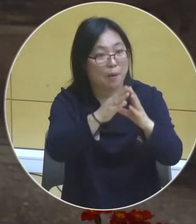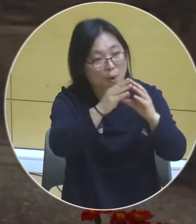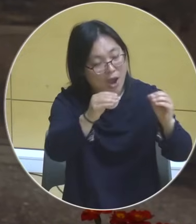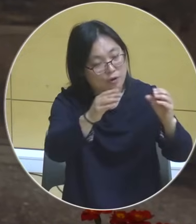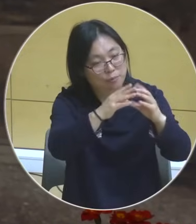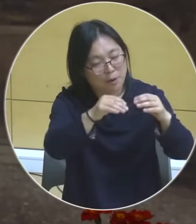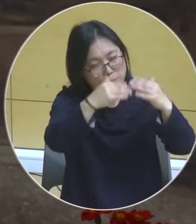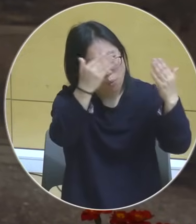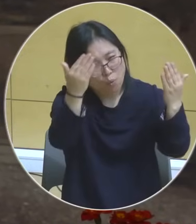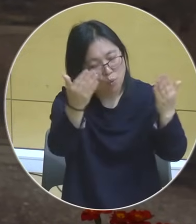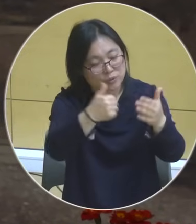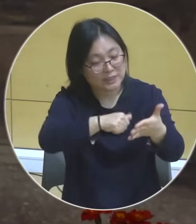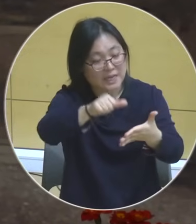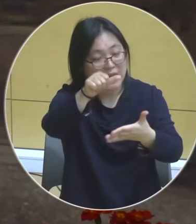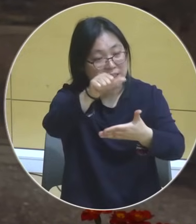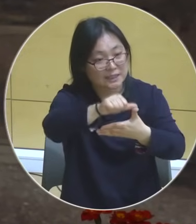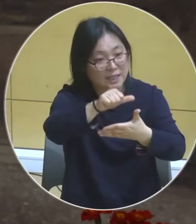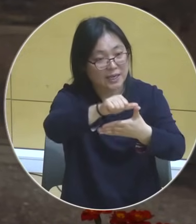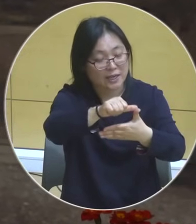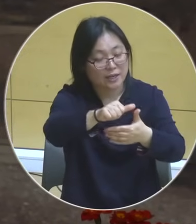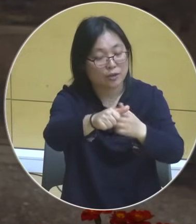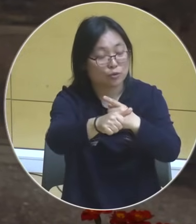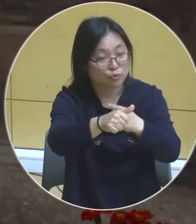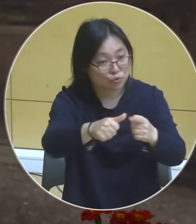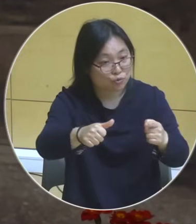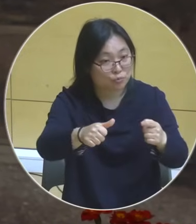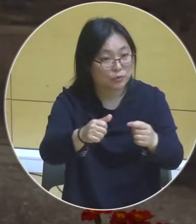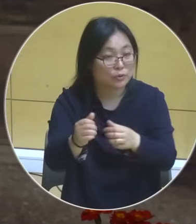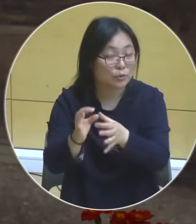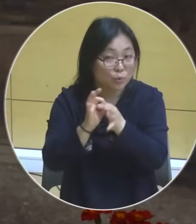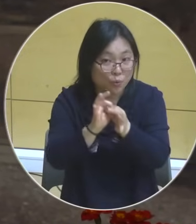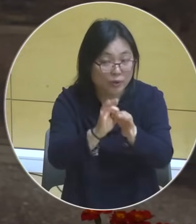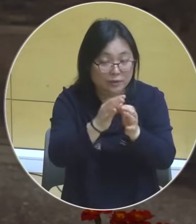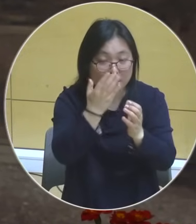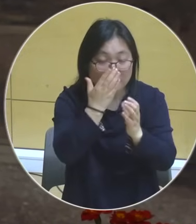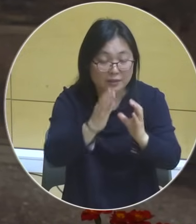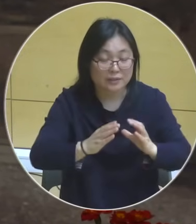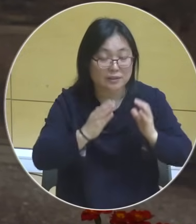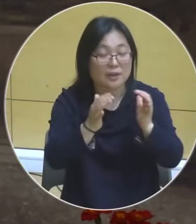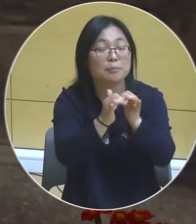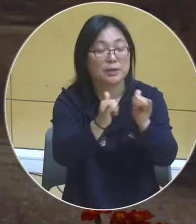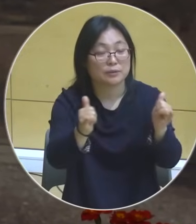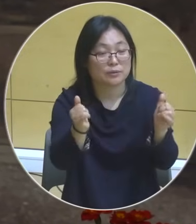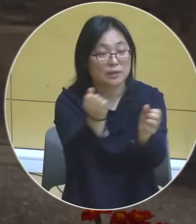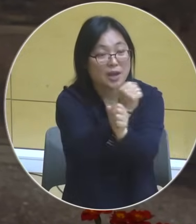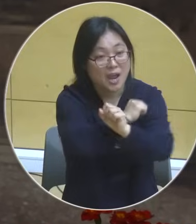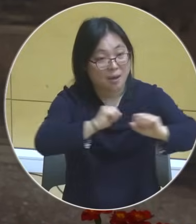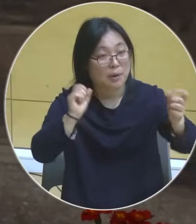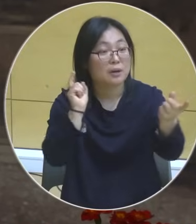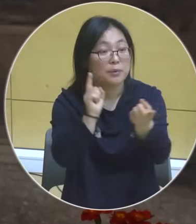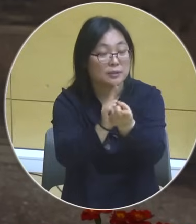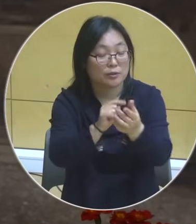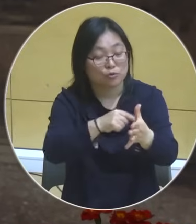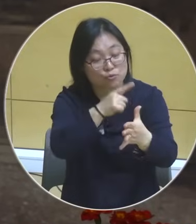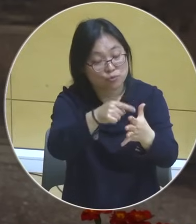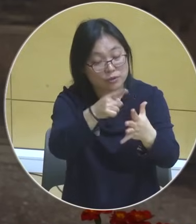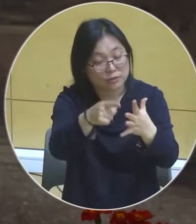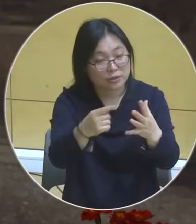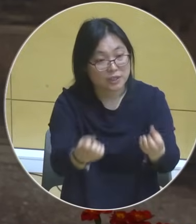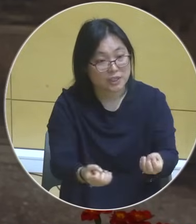애굽의 모든 장자의 죽음을 통해서 이스라엘 백성이 해방되게 되었습니다. 그러니까 유월절을 기념하는 것은